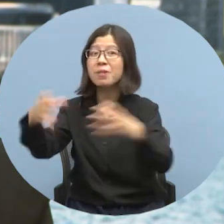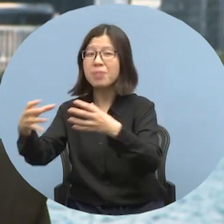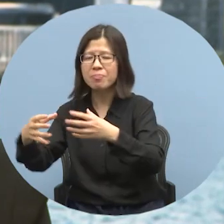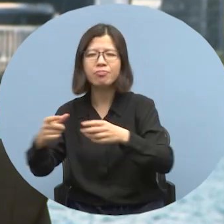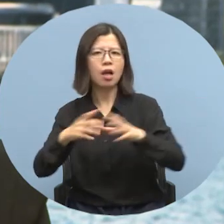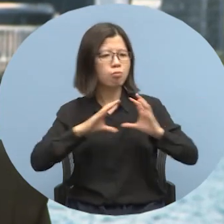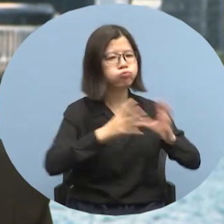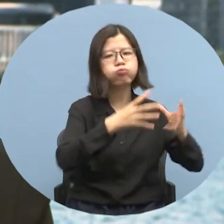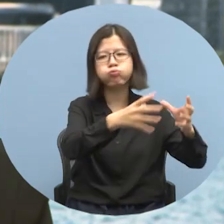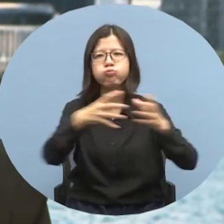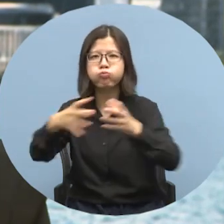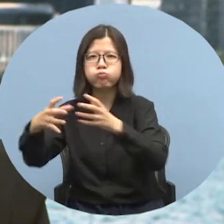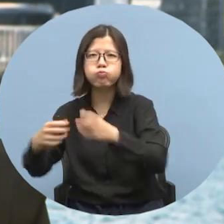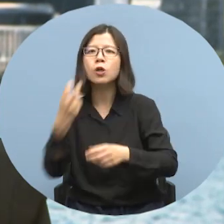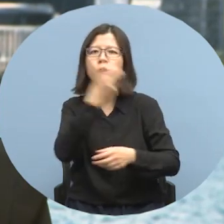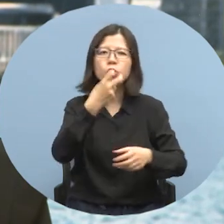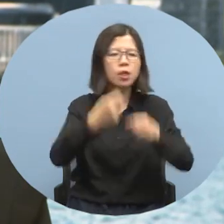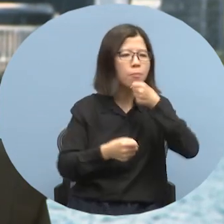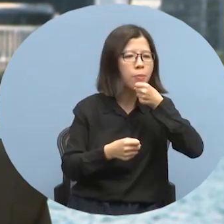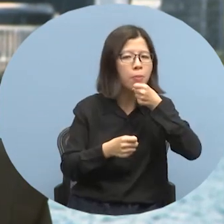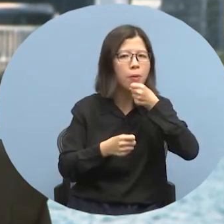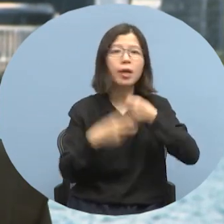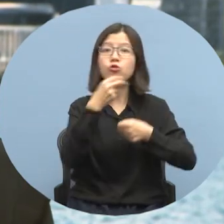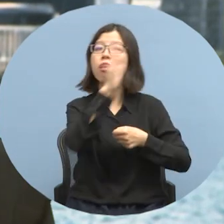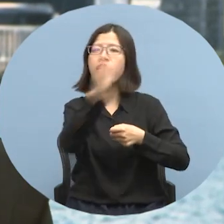言咧進行流動嘅廣播啦，呼籲佢